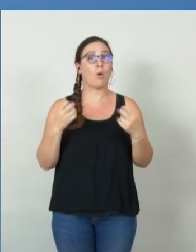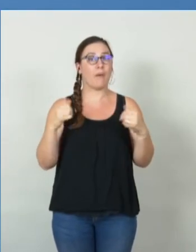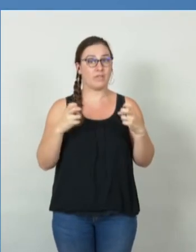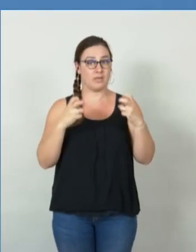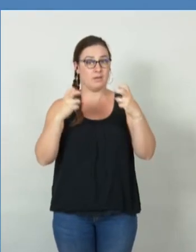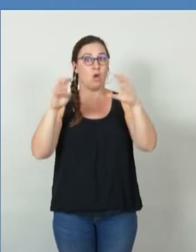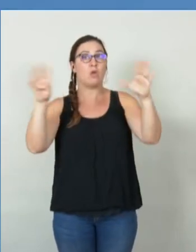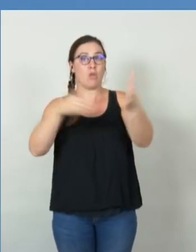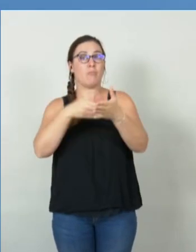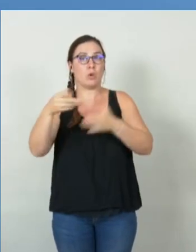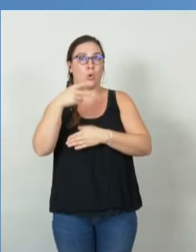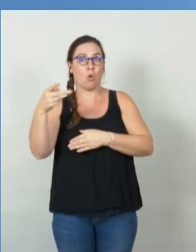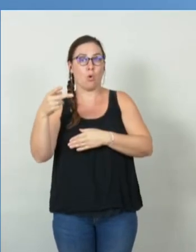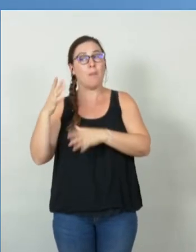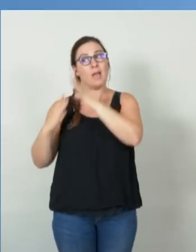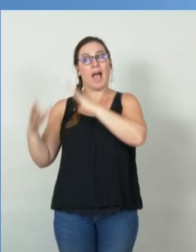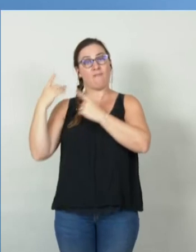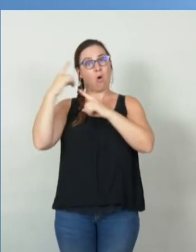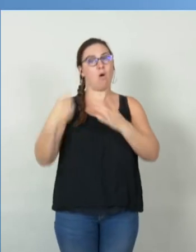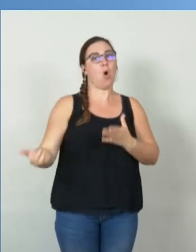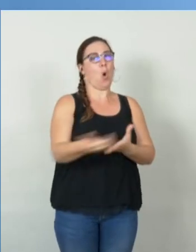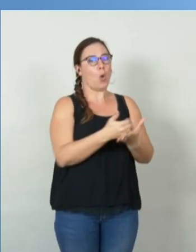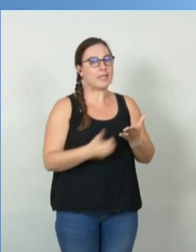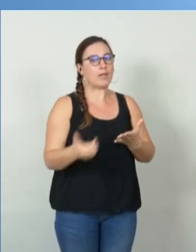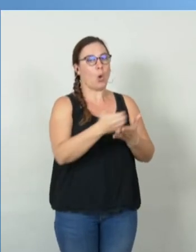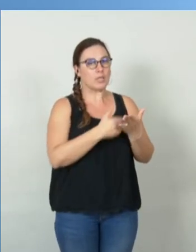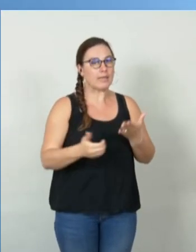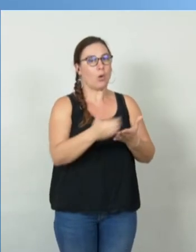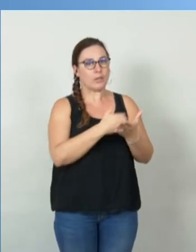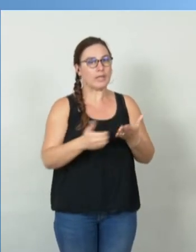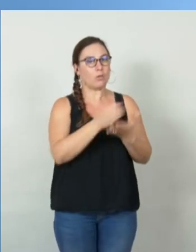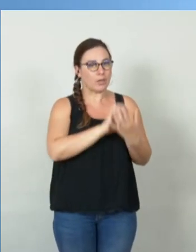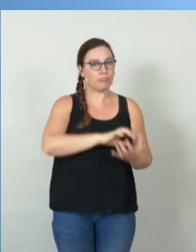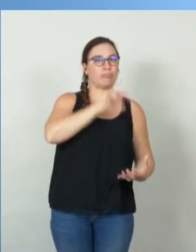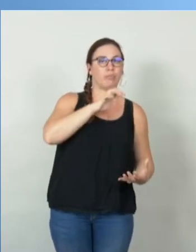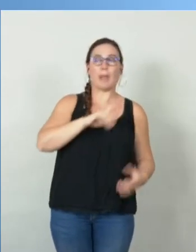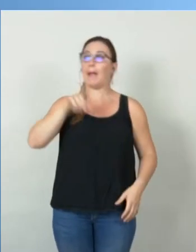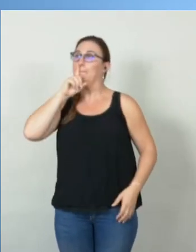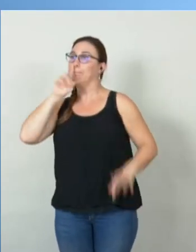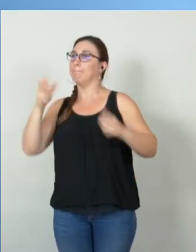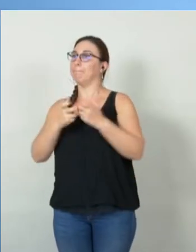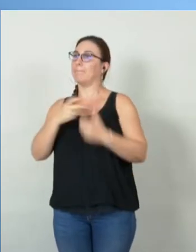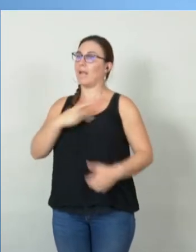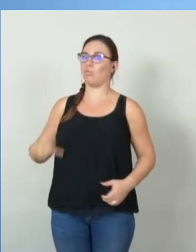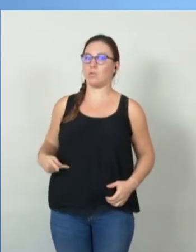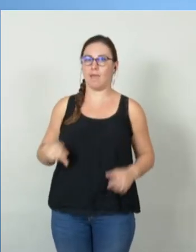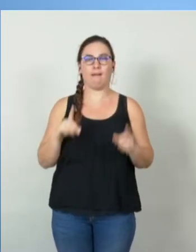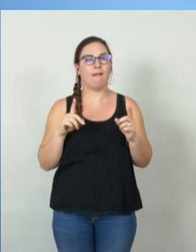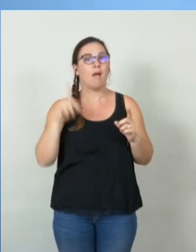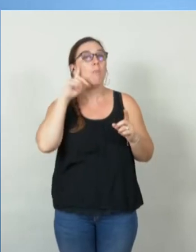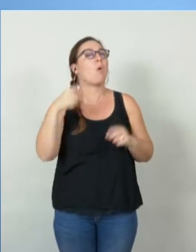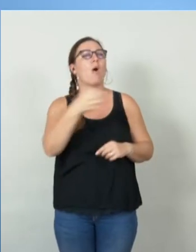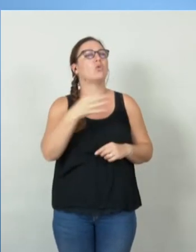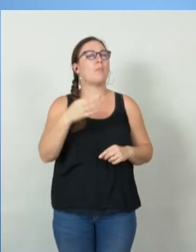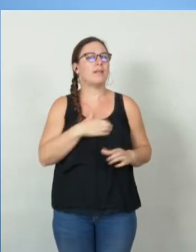9 millions d'euros alors que vous n'avez eu de cesse de rentrer des recettes supplémentaires sans même évoquer l'augmentation de la taxe foncière puisque automatiquement la